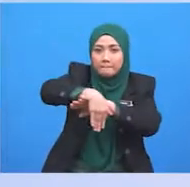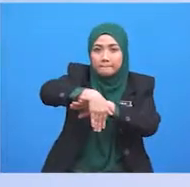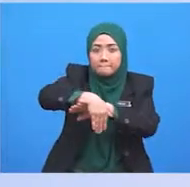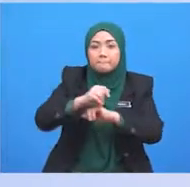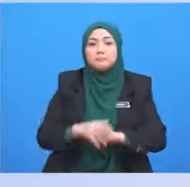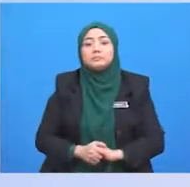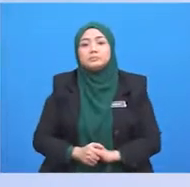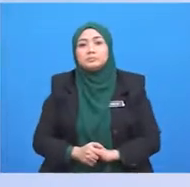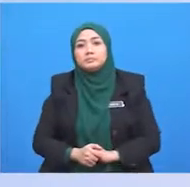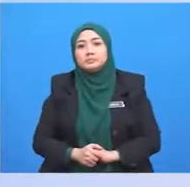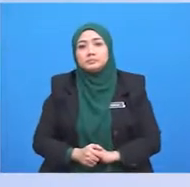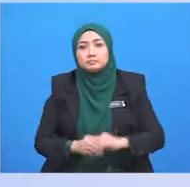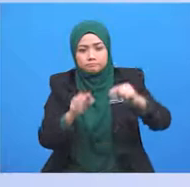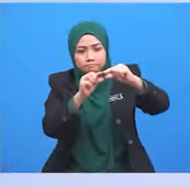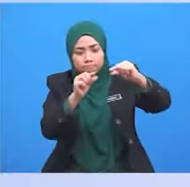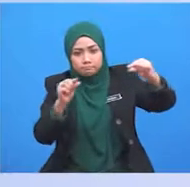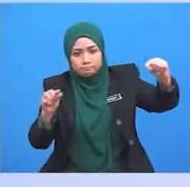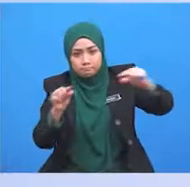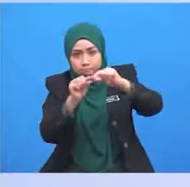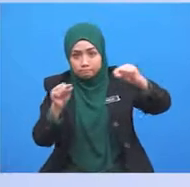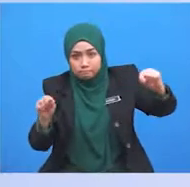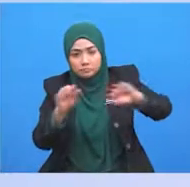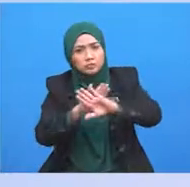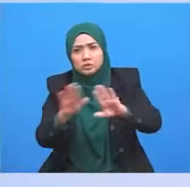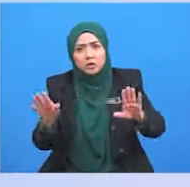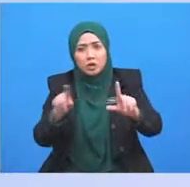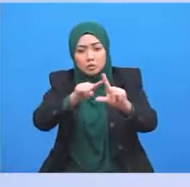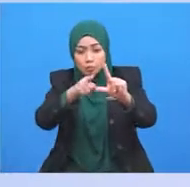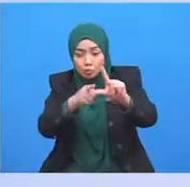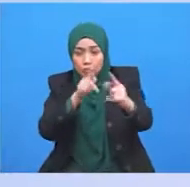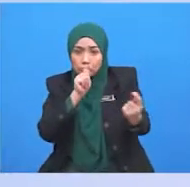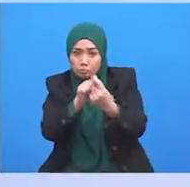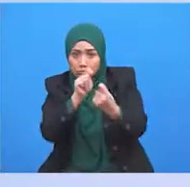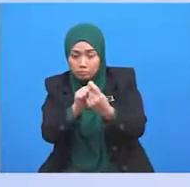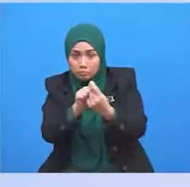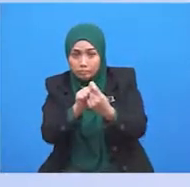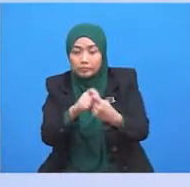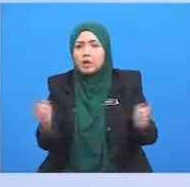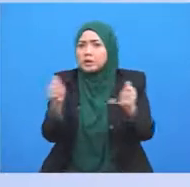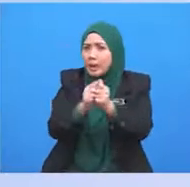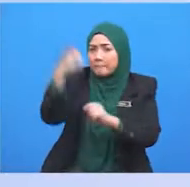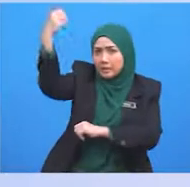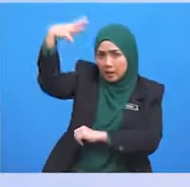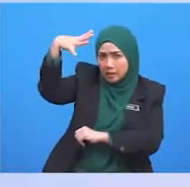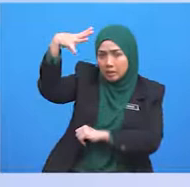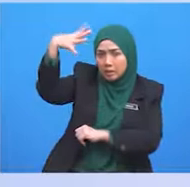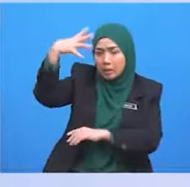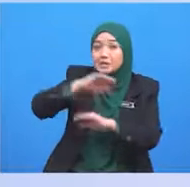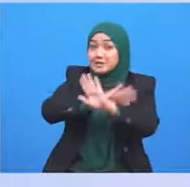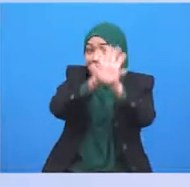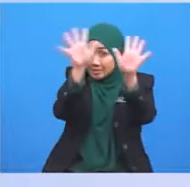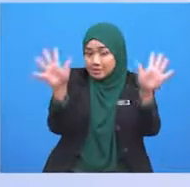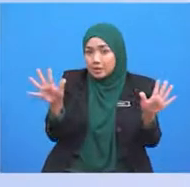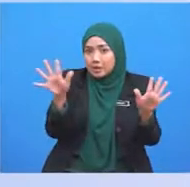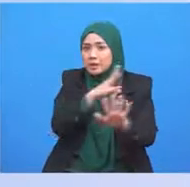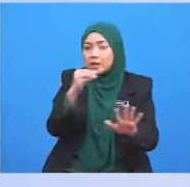gaisan lintang yang tidak bersudut tepat dengan matahari, maka tempoh panjang waktu siang dan